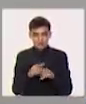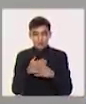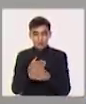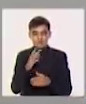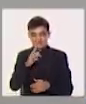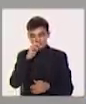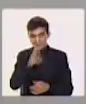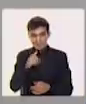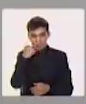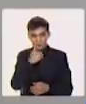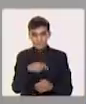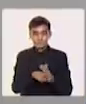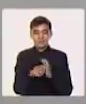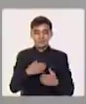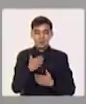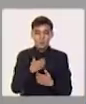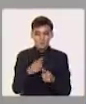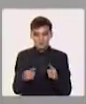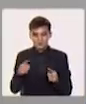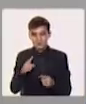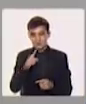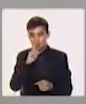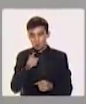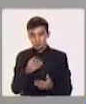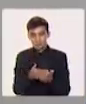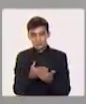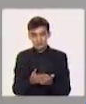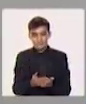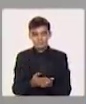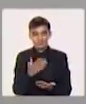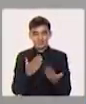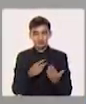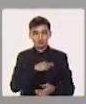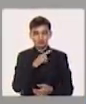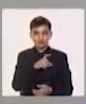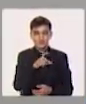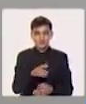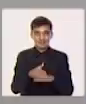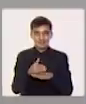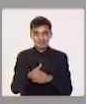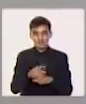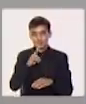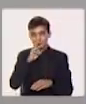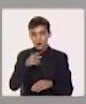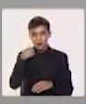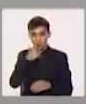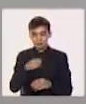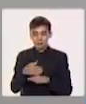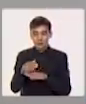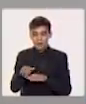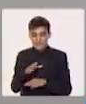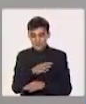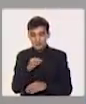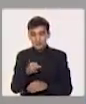болды. Сақтандыру договорының мерзімі небәрі 1 жыл. Егер қайтыс болған адам ол кредитті 2 жыл жауып қайтыс болса, мына